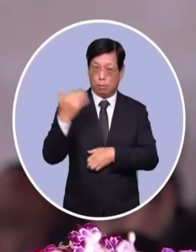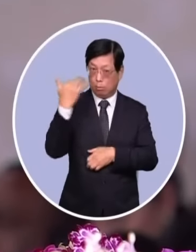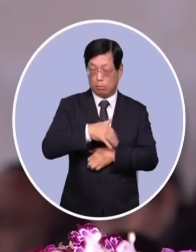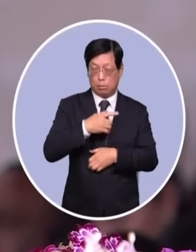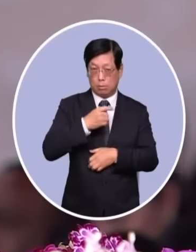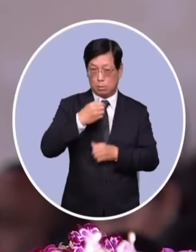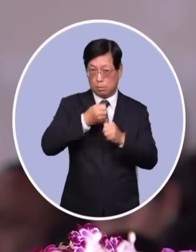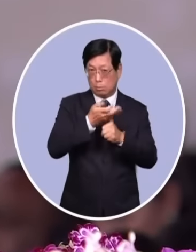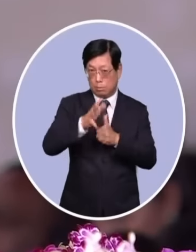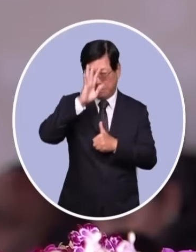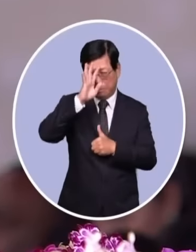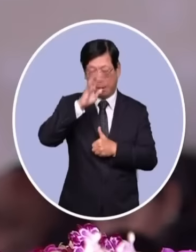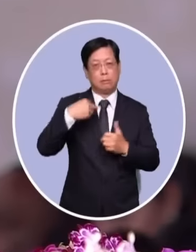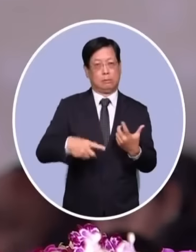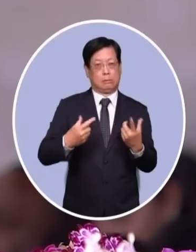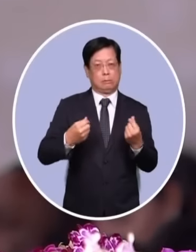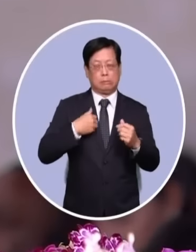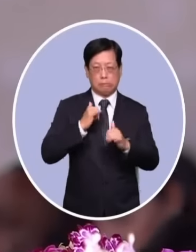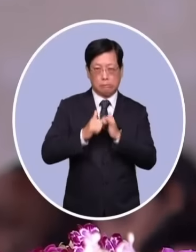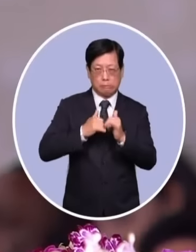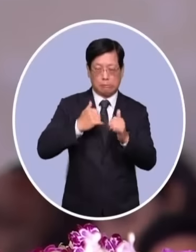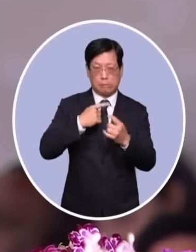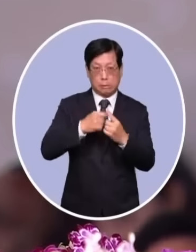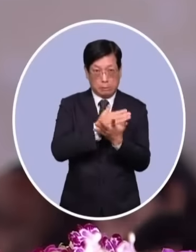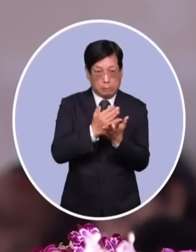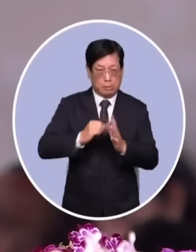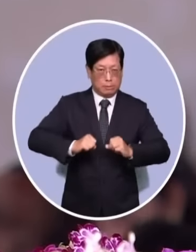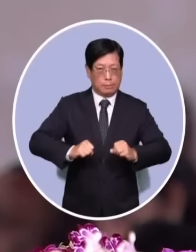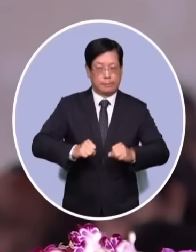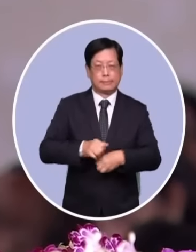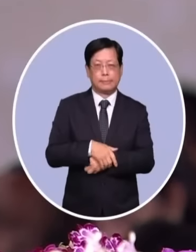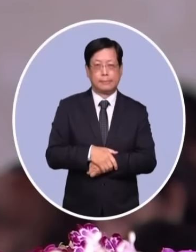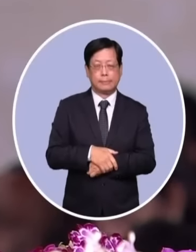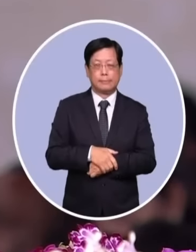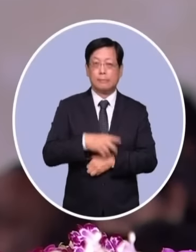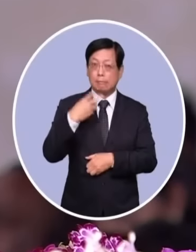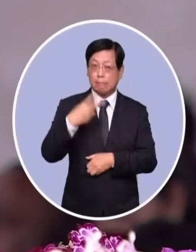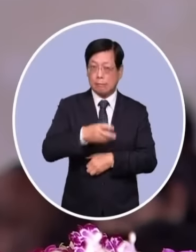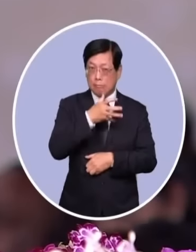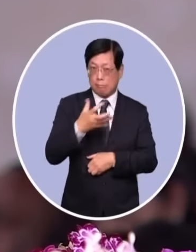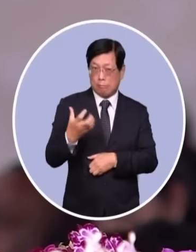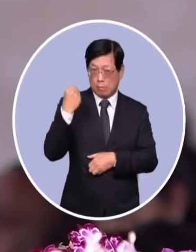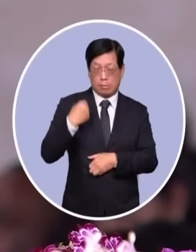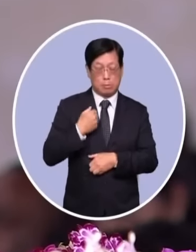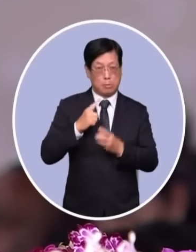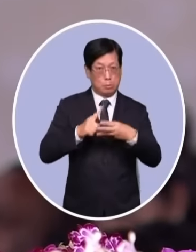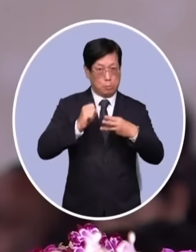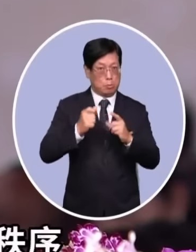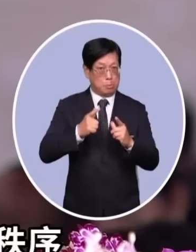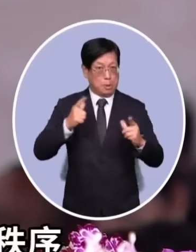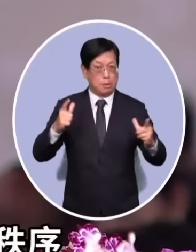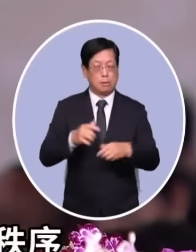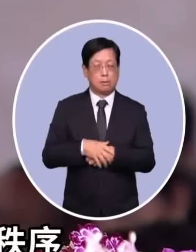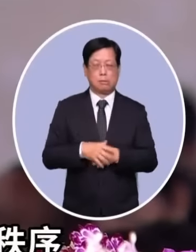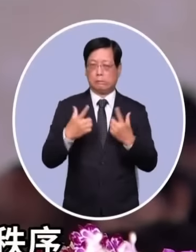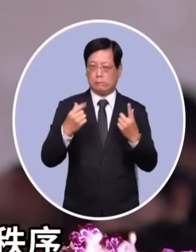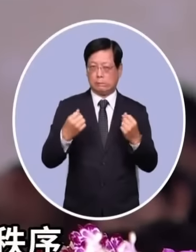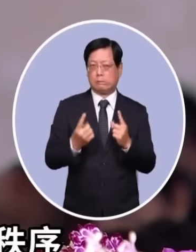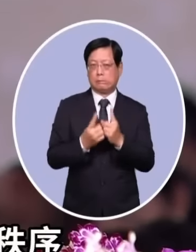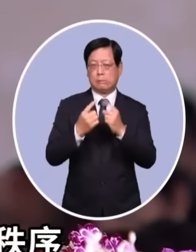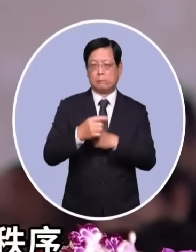病冲击全人类的健康与生命，而威权主义的扩张也再再挑